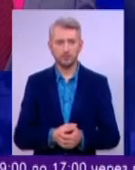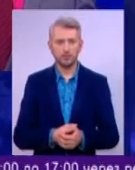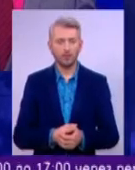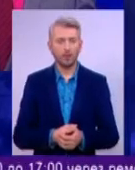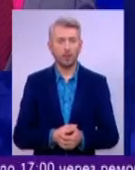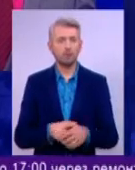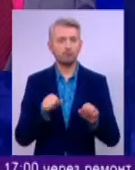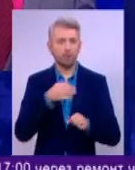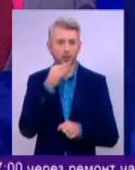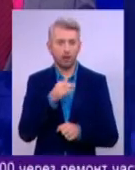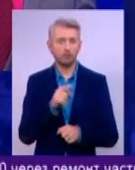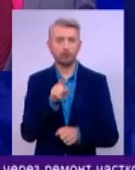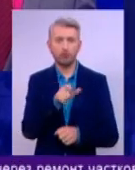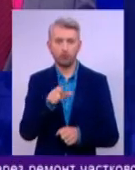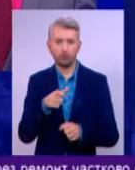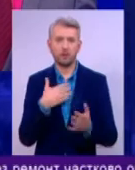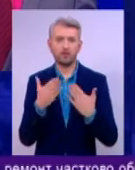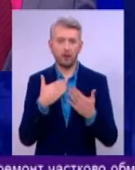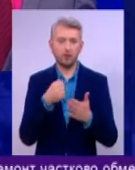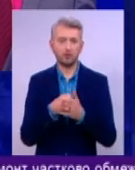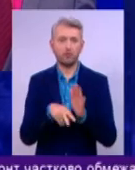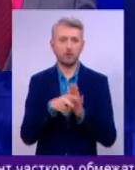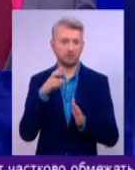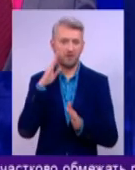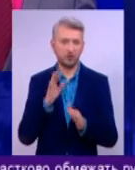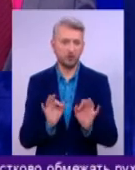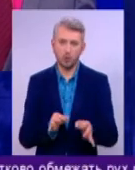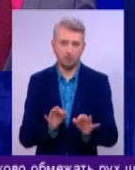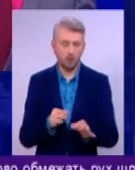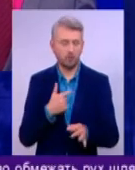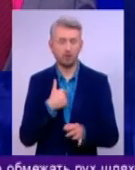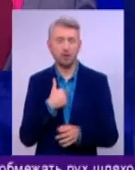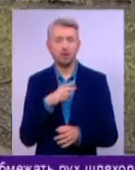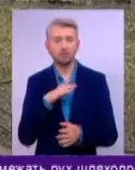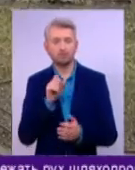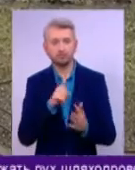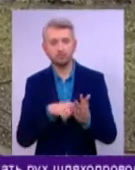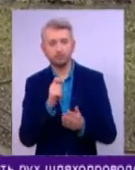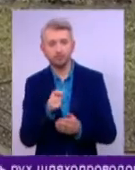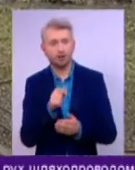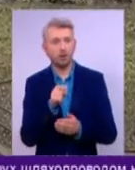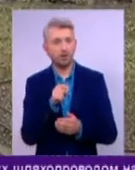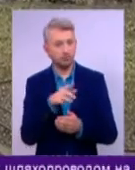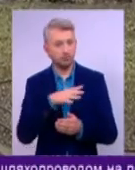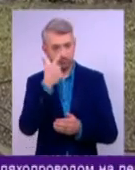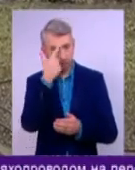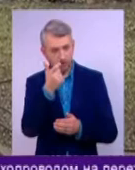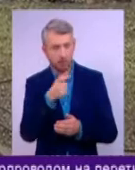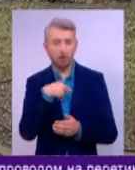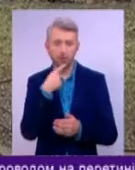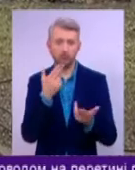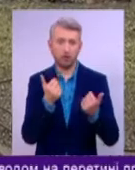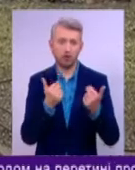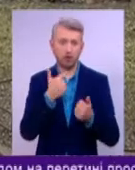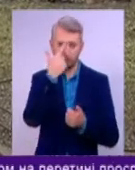Олексо, власне, можу сказати, що люди ставляться до відімкнення цілком нормально. Я запитував у них, чи їх попереджали? Люди кажуть,